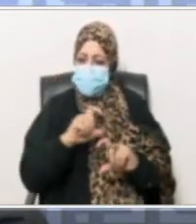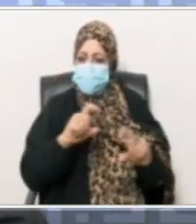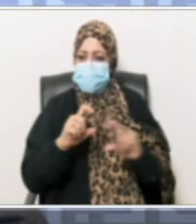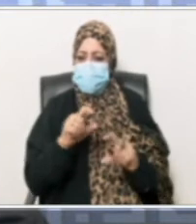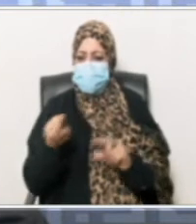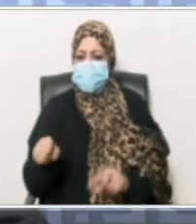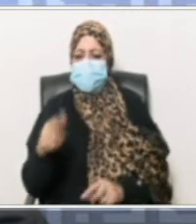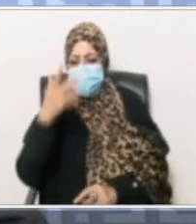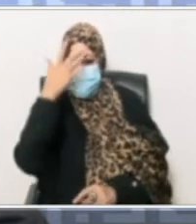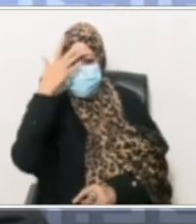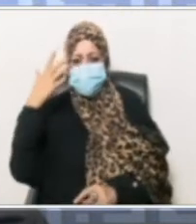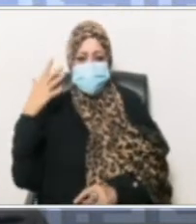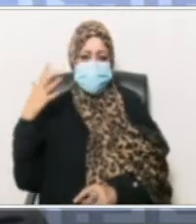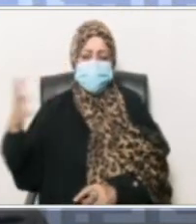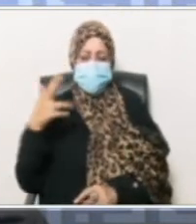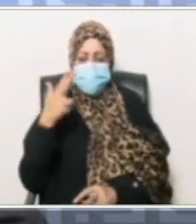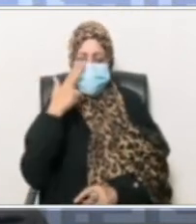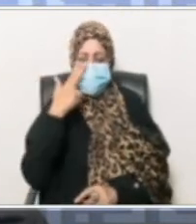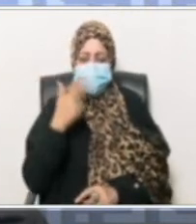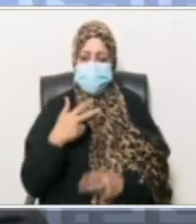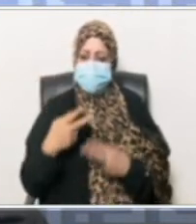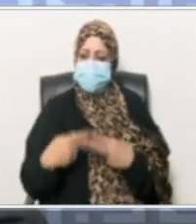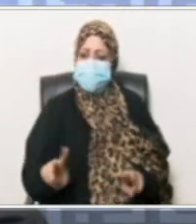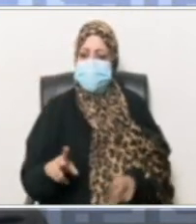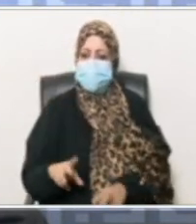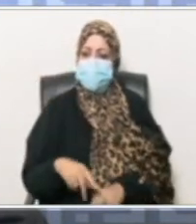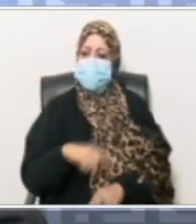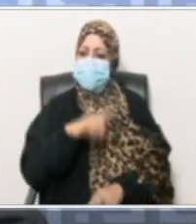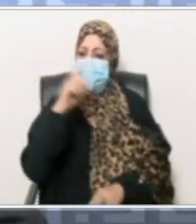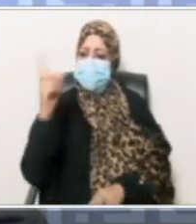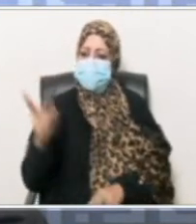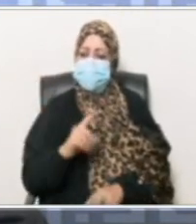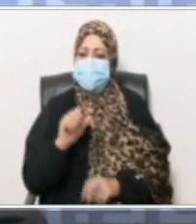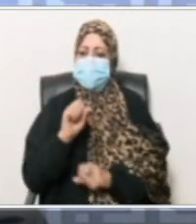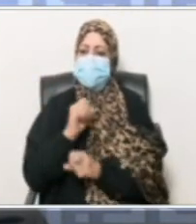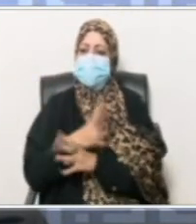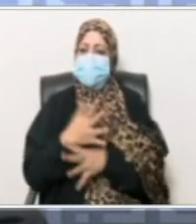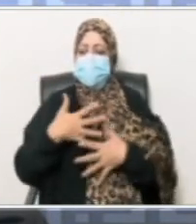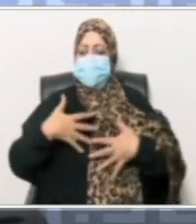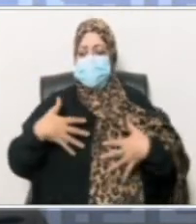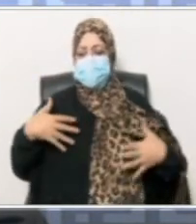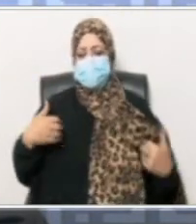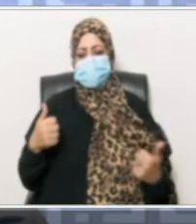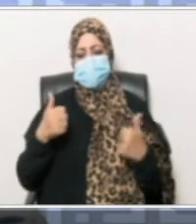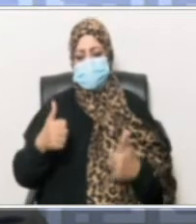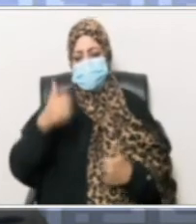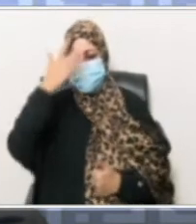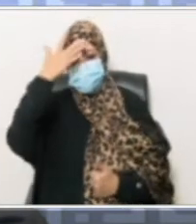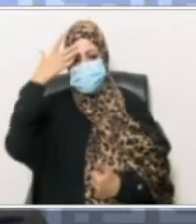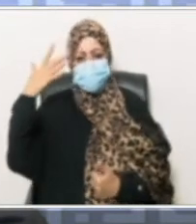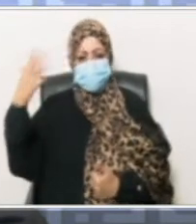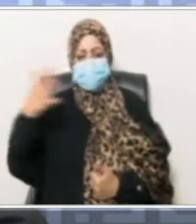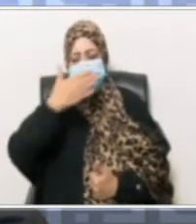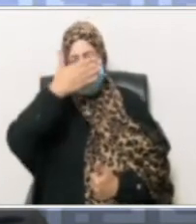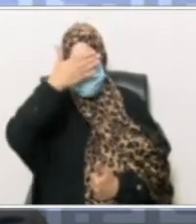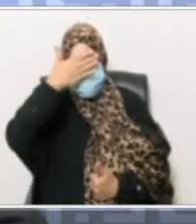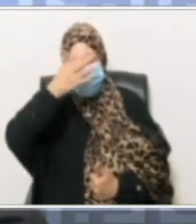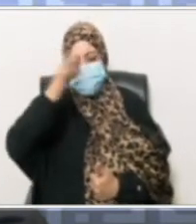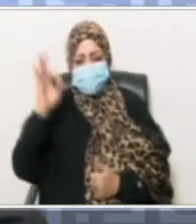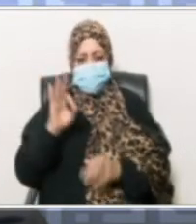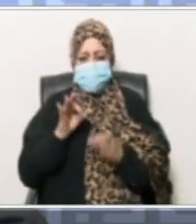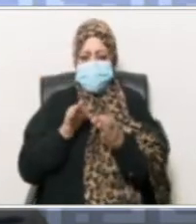وجل عليه وأتاه سعة في العلم والحفظ والإتقان والإخلاص، ولا نزكي على الله